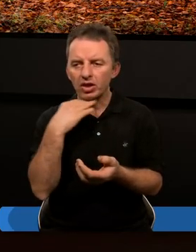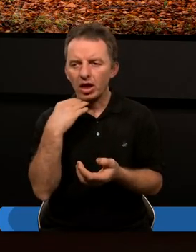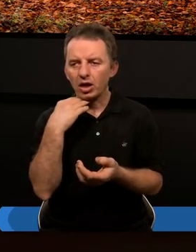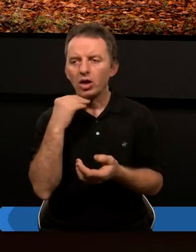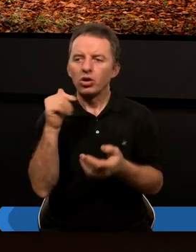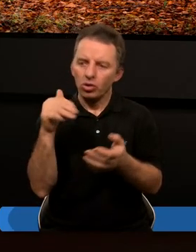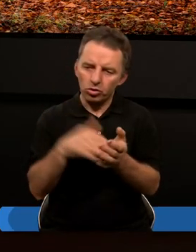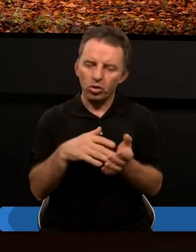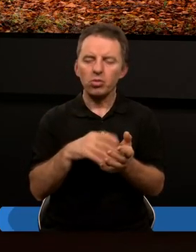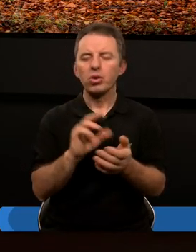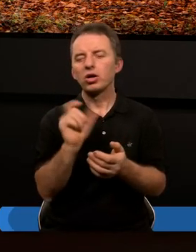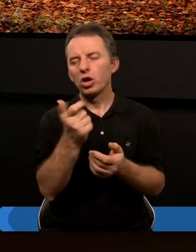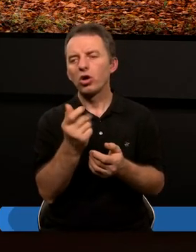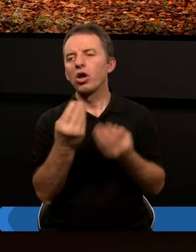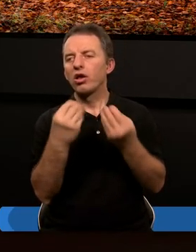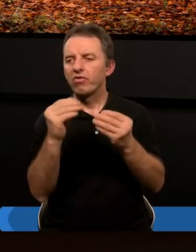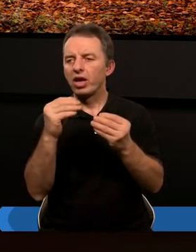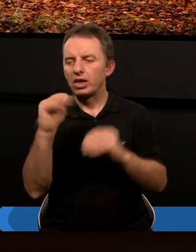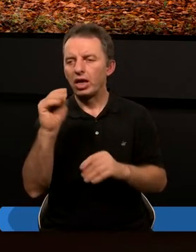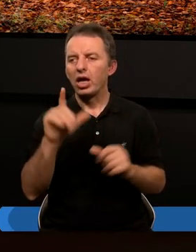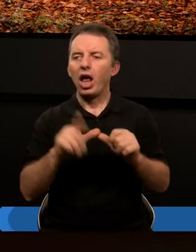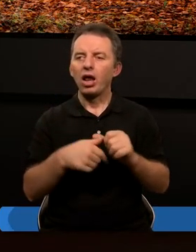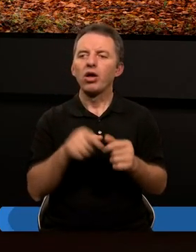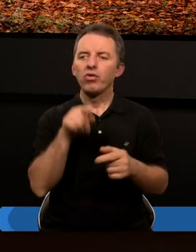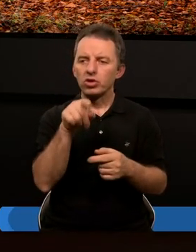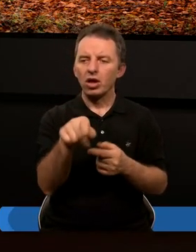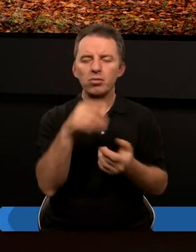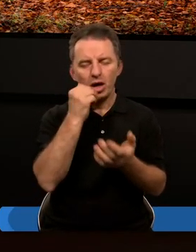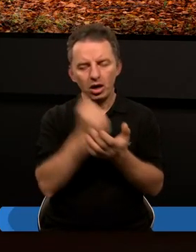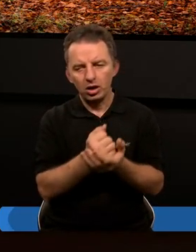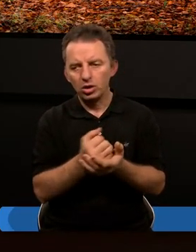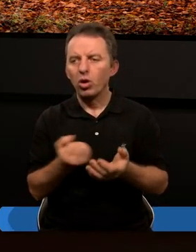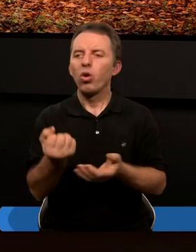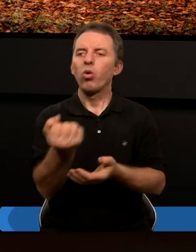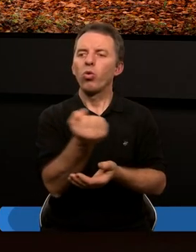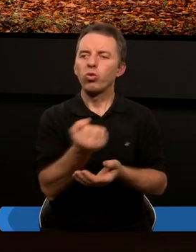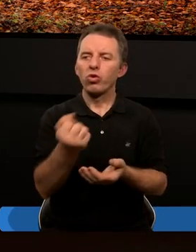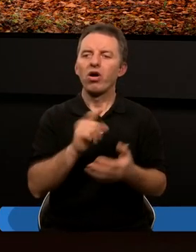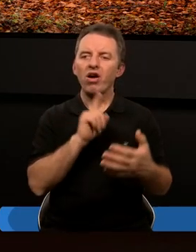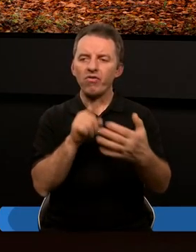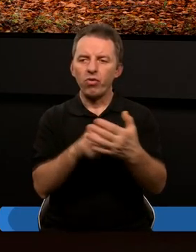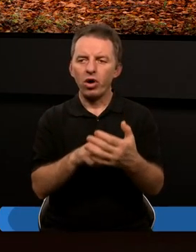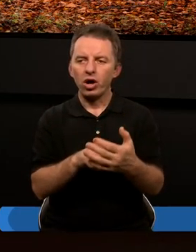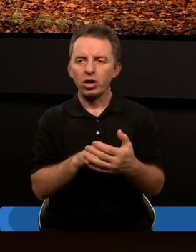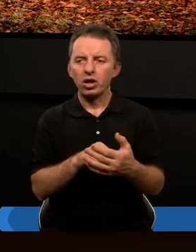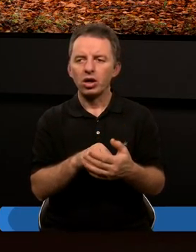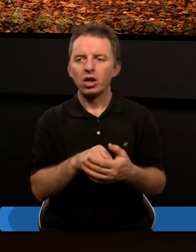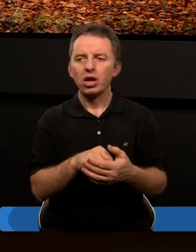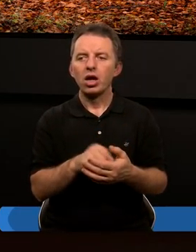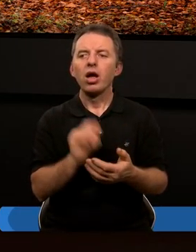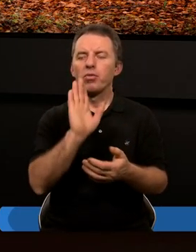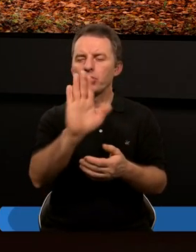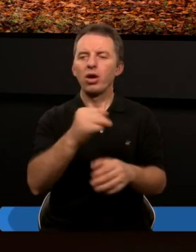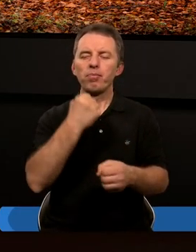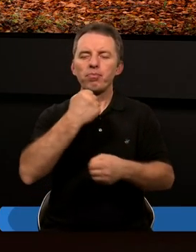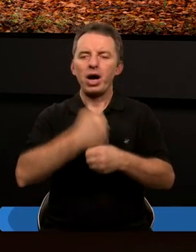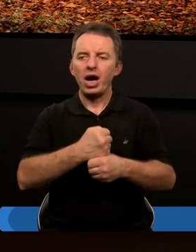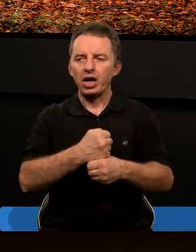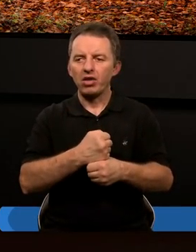tutaj czegoś więcej. Ale dlaczego w tym miejscu używa właśnie tego odniesienia do martwego